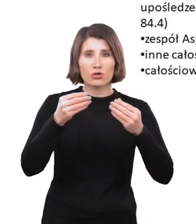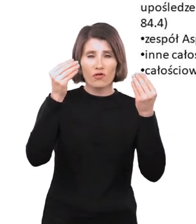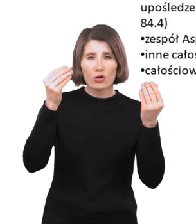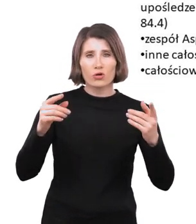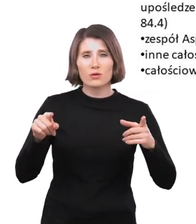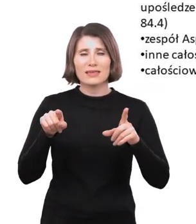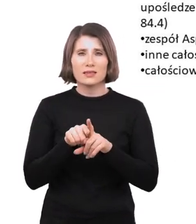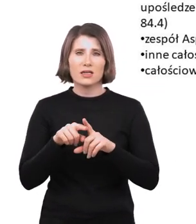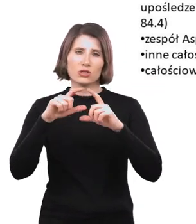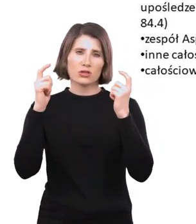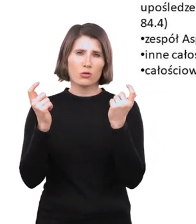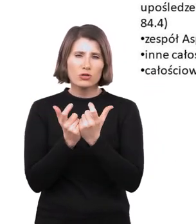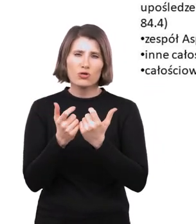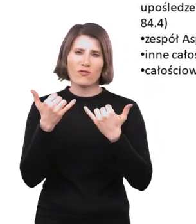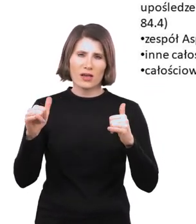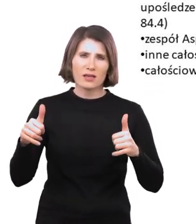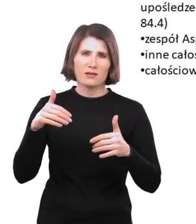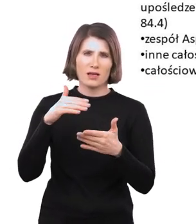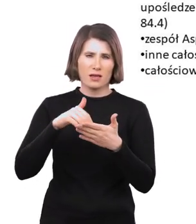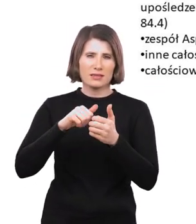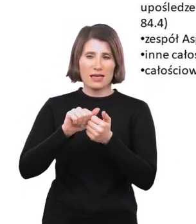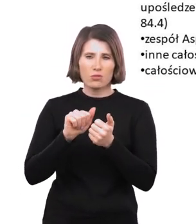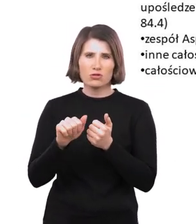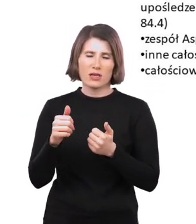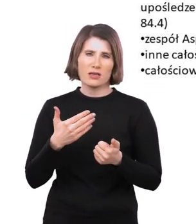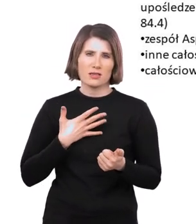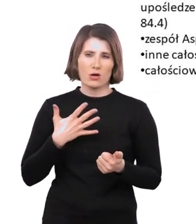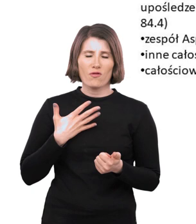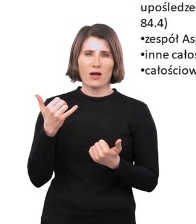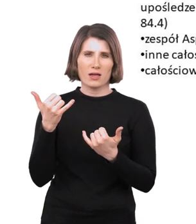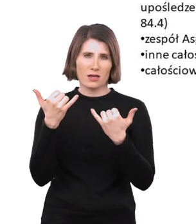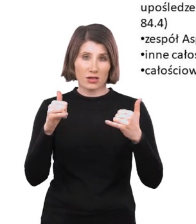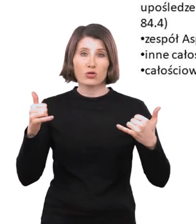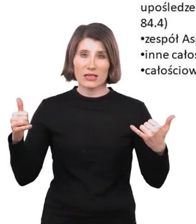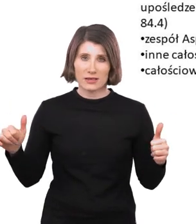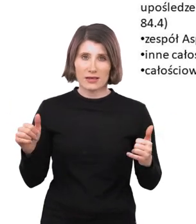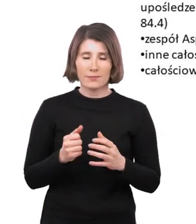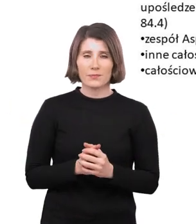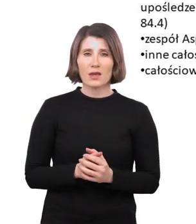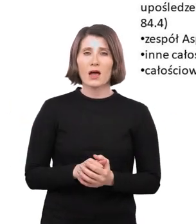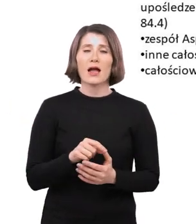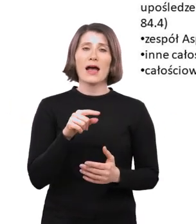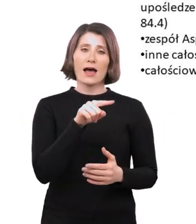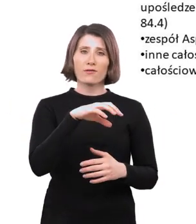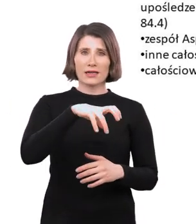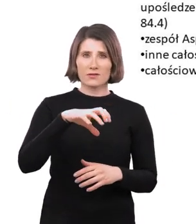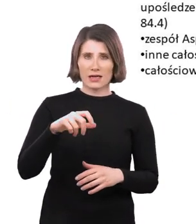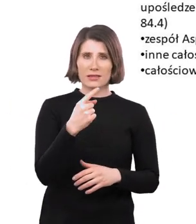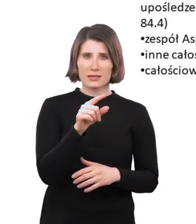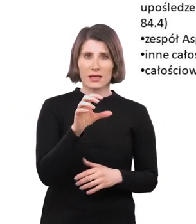nieokreślone. Natomiast w przypadku DSM-5 zostaje tylko to sformułowanie spektrum